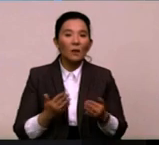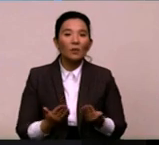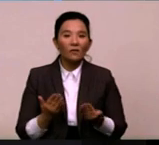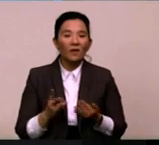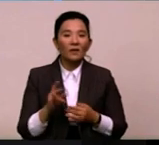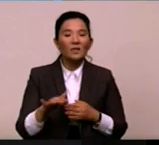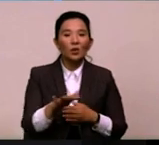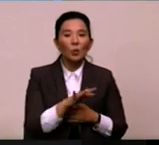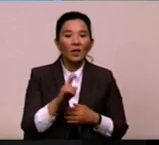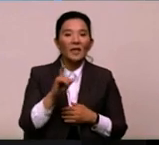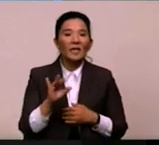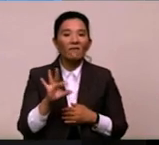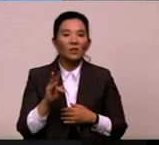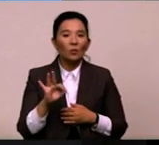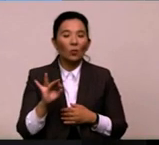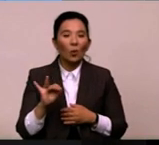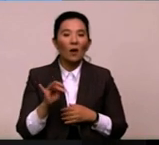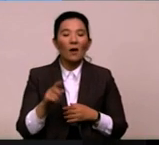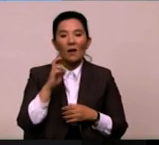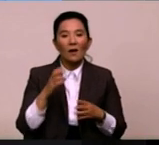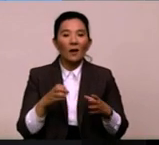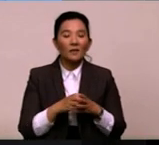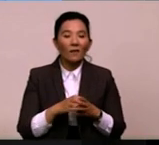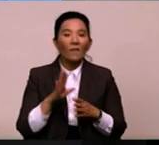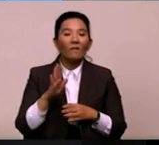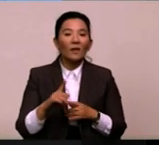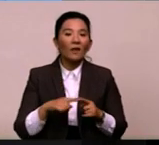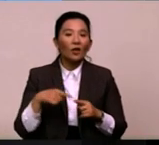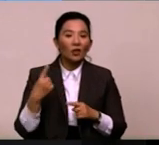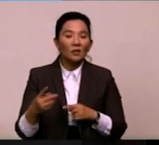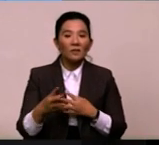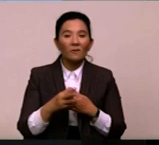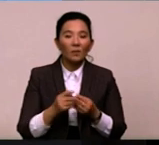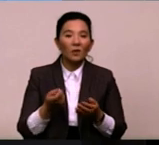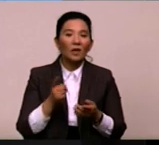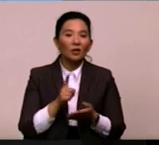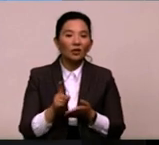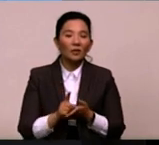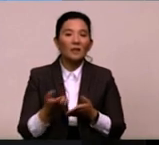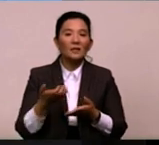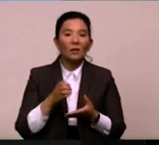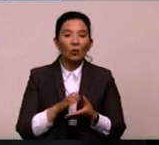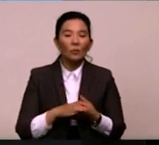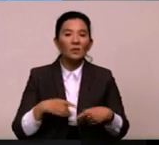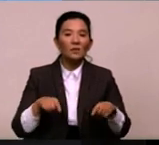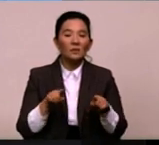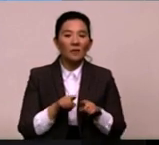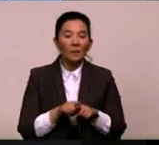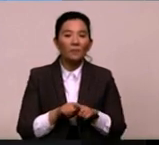территории Хивинского ханства. В дальнейшем мы с вами должны будем ознакомиться с тем, что как